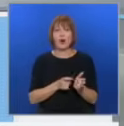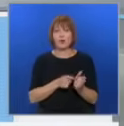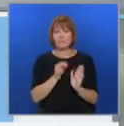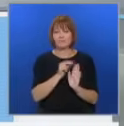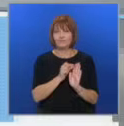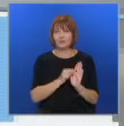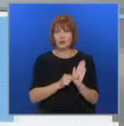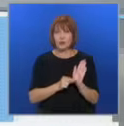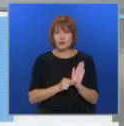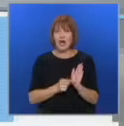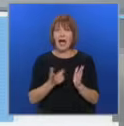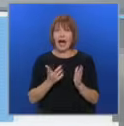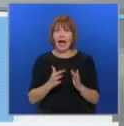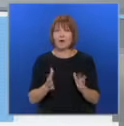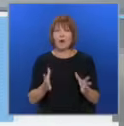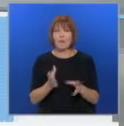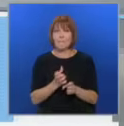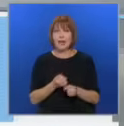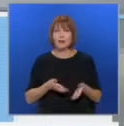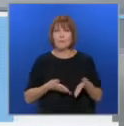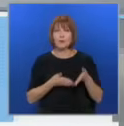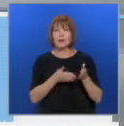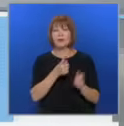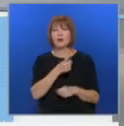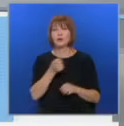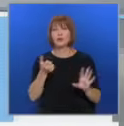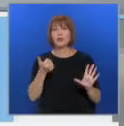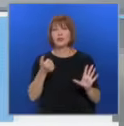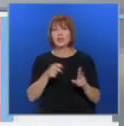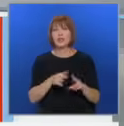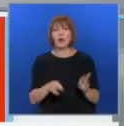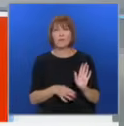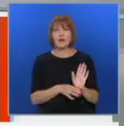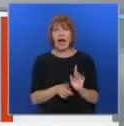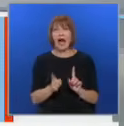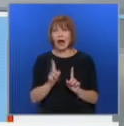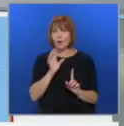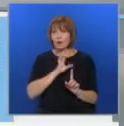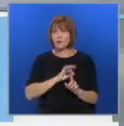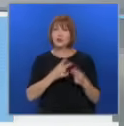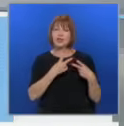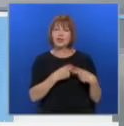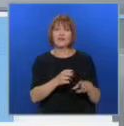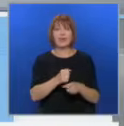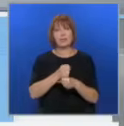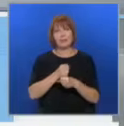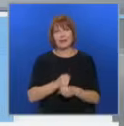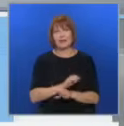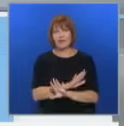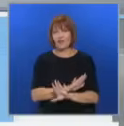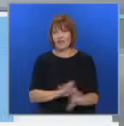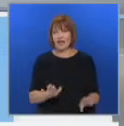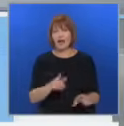необходимата парламентарна подкрепа от 160 народни представители. Ако обаче не получат такава, ще върнат мандата веднага, заяви вчера